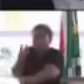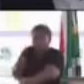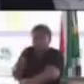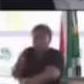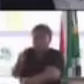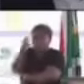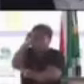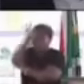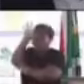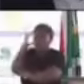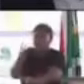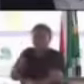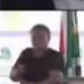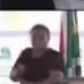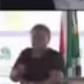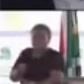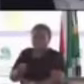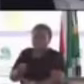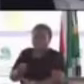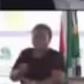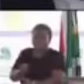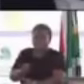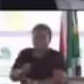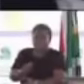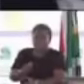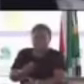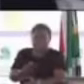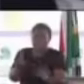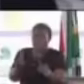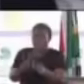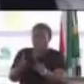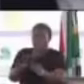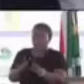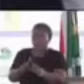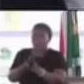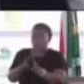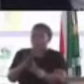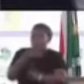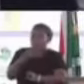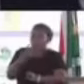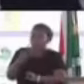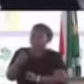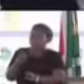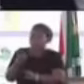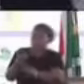Niphethe imayini lokhu kade kuqeda ukusho umntwana nje ukuthi